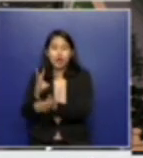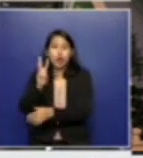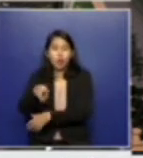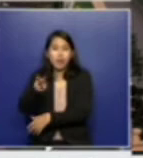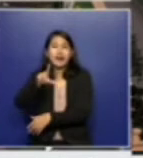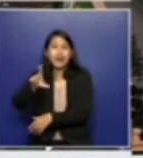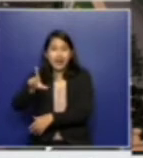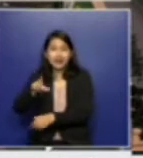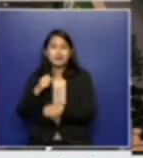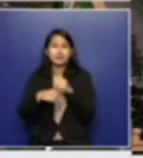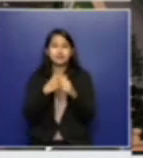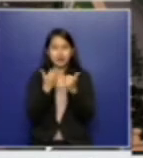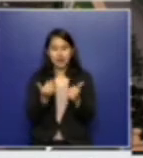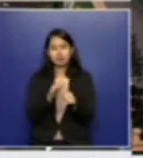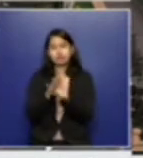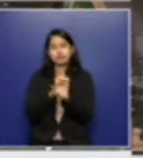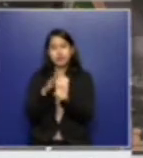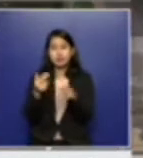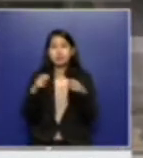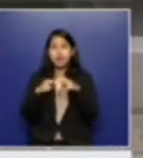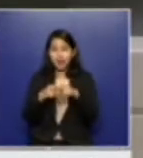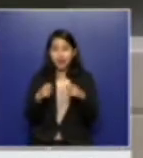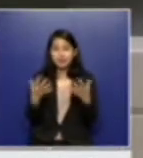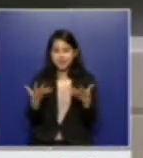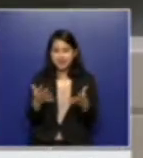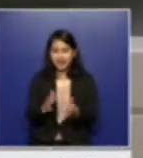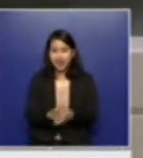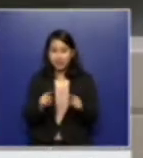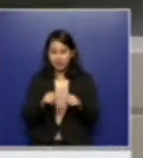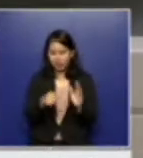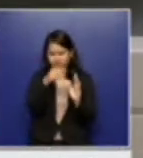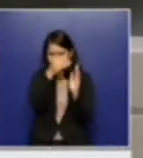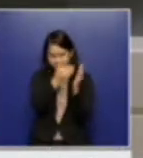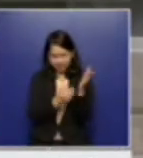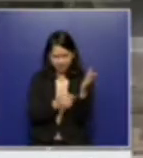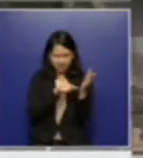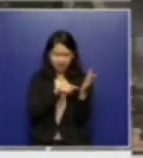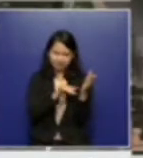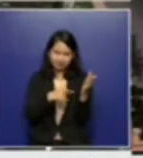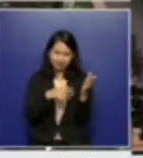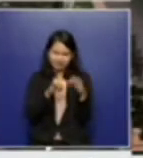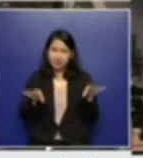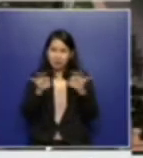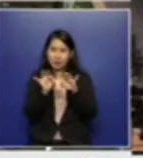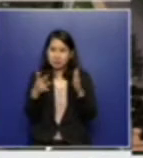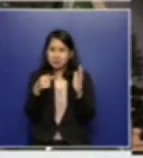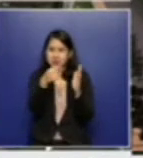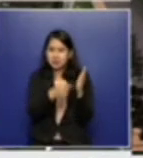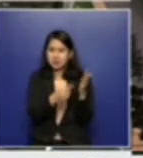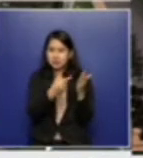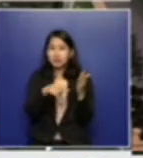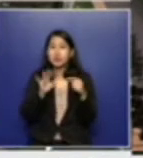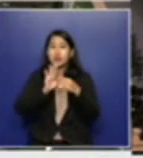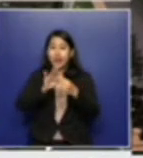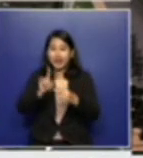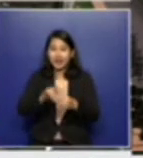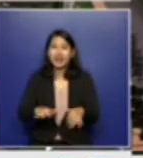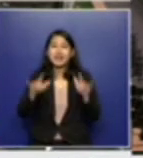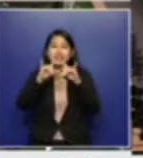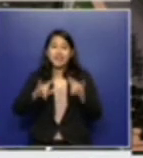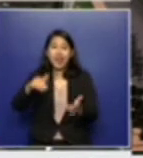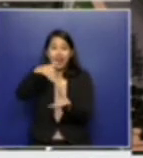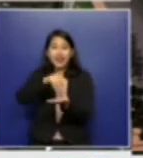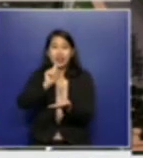ใช้อีกเล็กน้อยไม่มีปัญหาอะไรครับแต่ว่าอันบางอย่างที่ไม่จำเป็นต้องใช้ครับท่านครับอย่างศาลากลางศูนย์รา